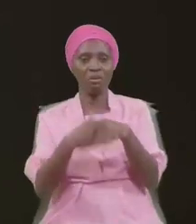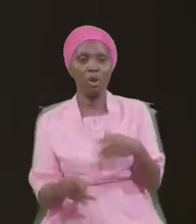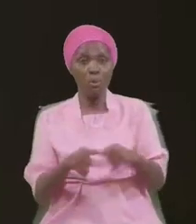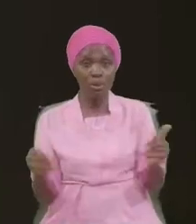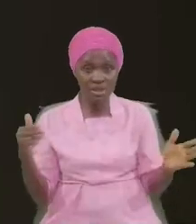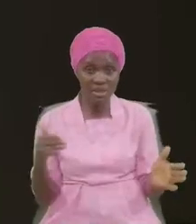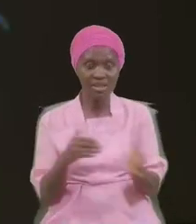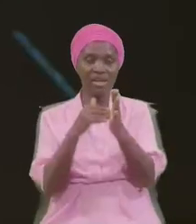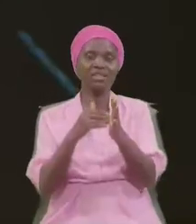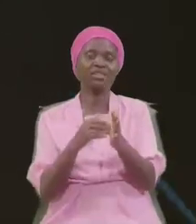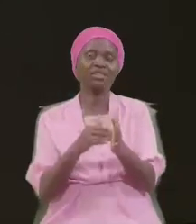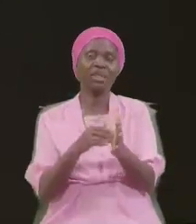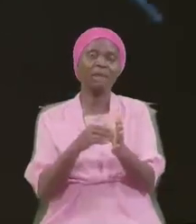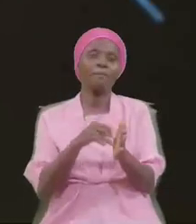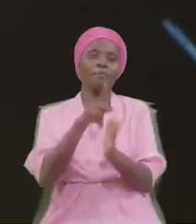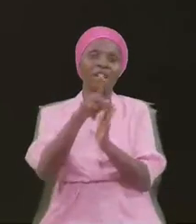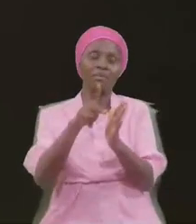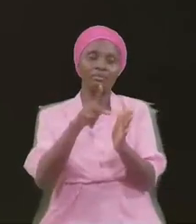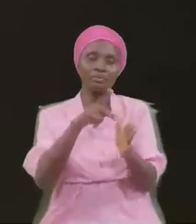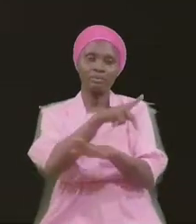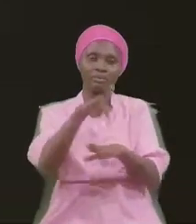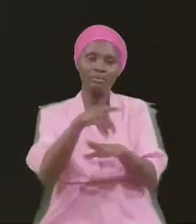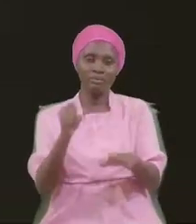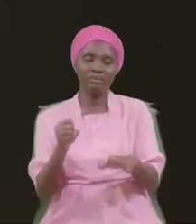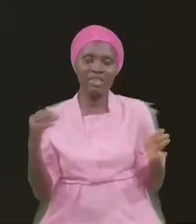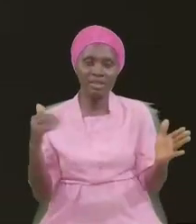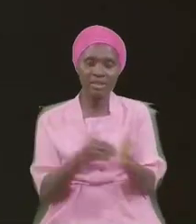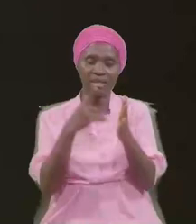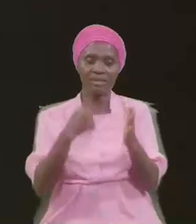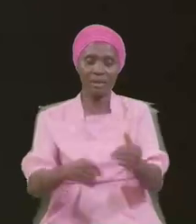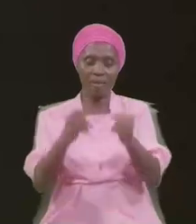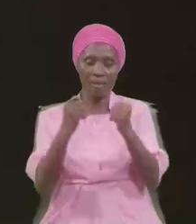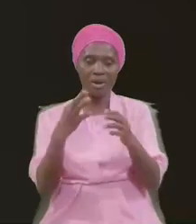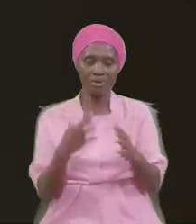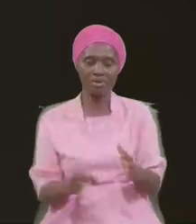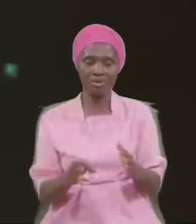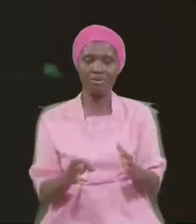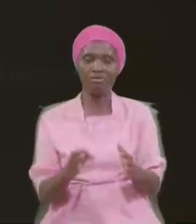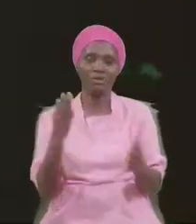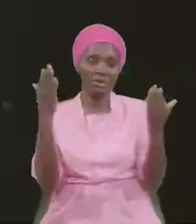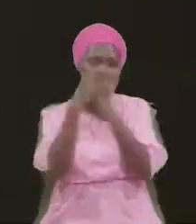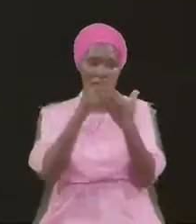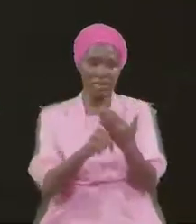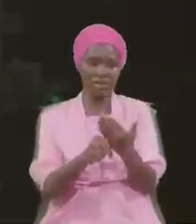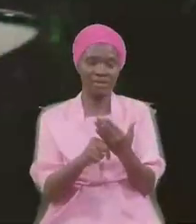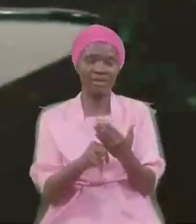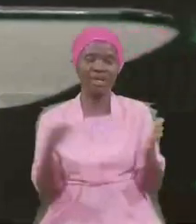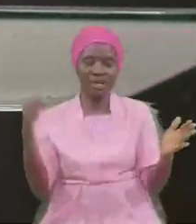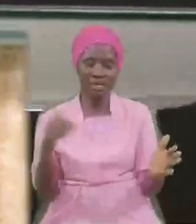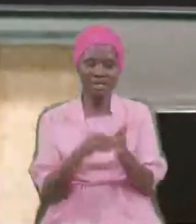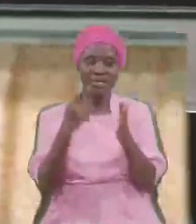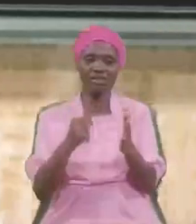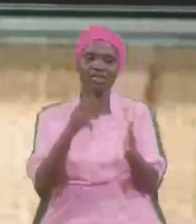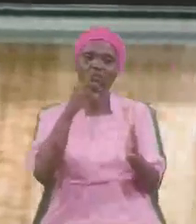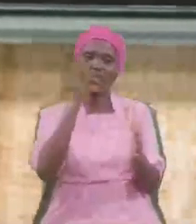pas lutté contre la chair et le sang, mais contre les dominations, contre les autorités, contre les princes de ce monde de ténèbres, contre les esprits